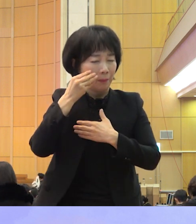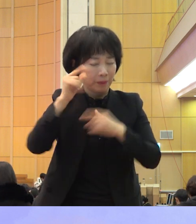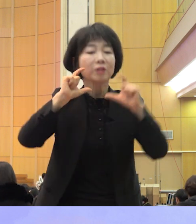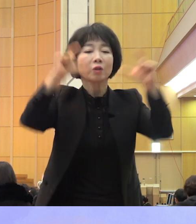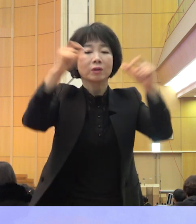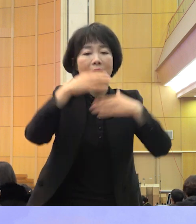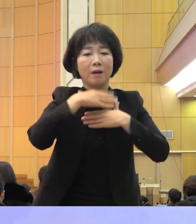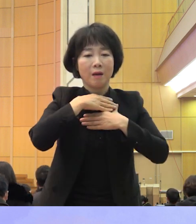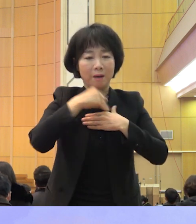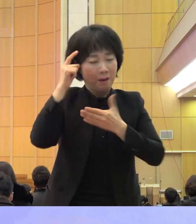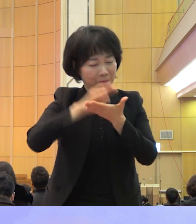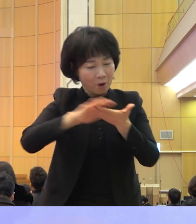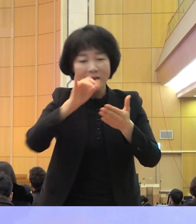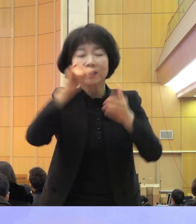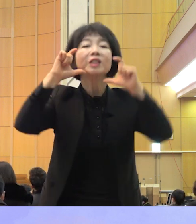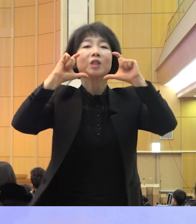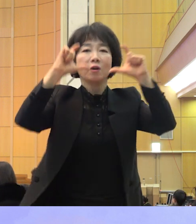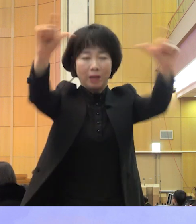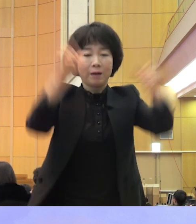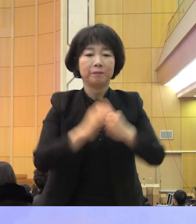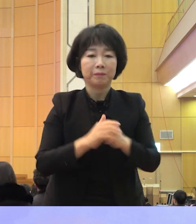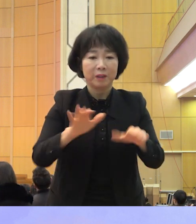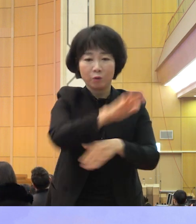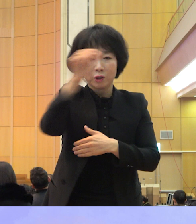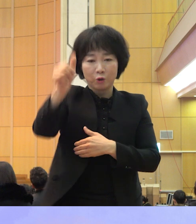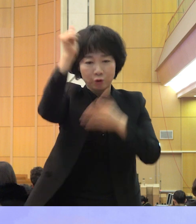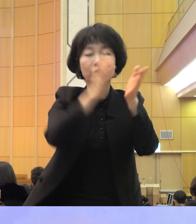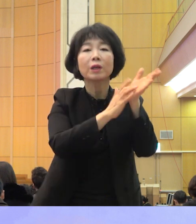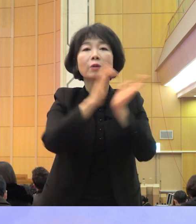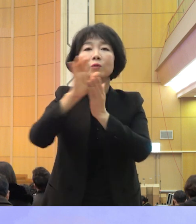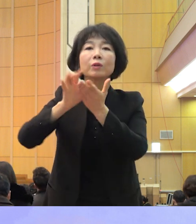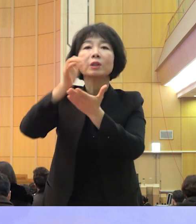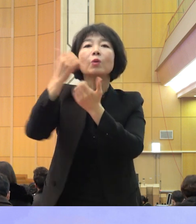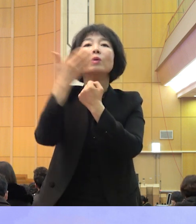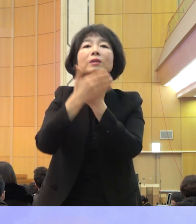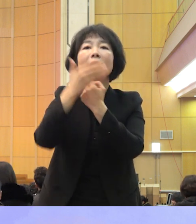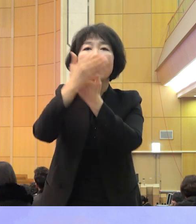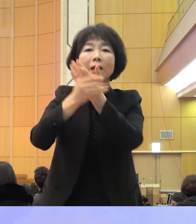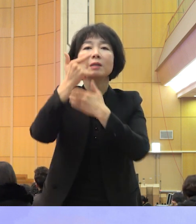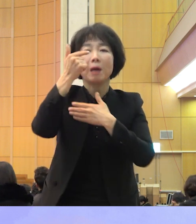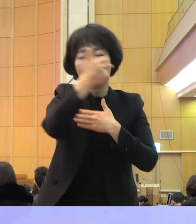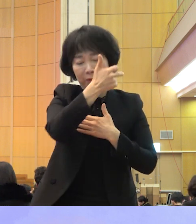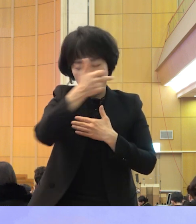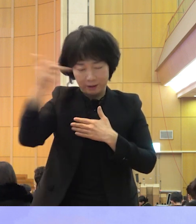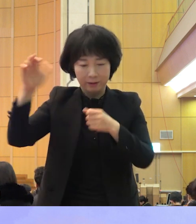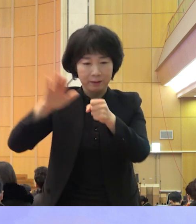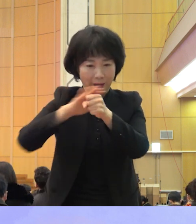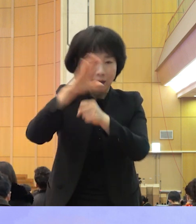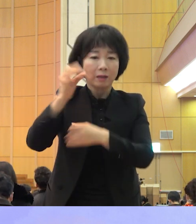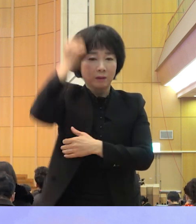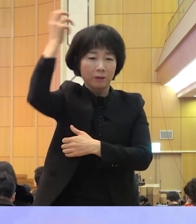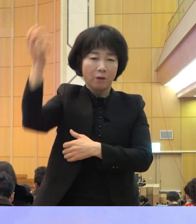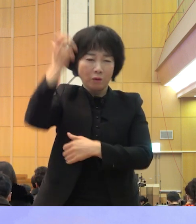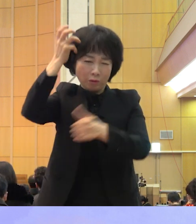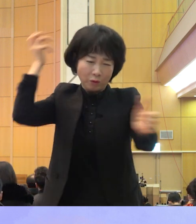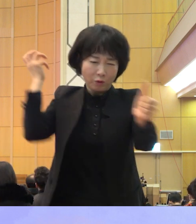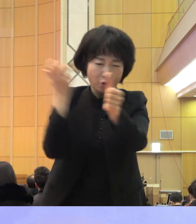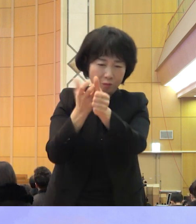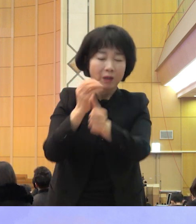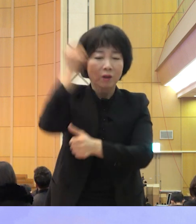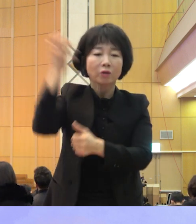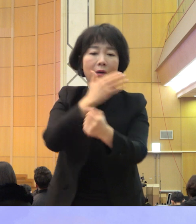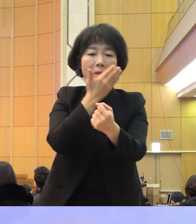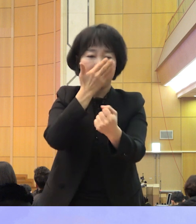임할지어다. 평강할지어다. 이제는 우리 주 예수 그리스도의 은혜와 하나님 아버지의 크신 사랑과 성령의 충만과